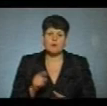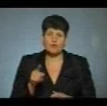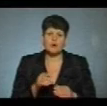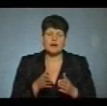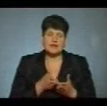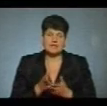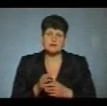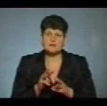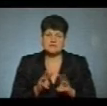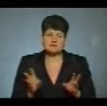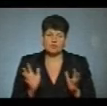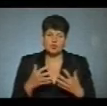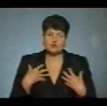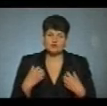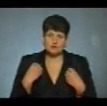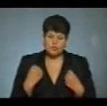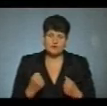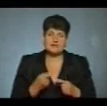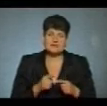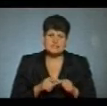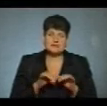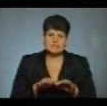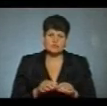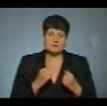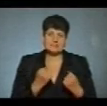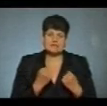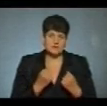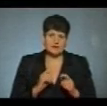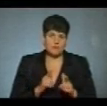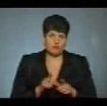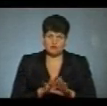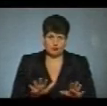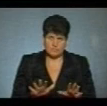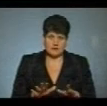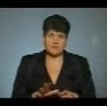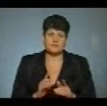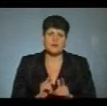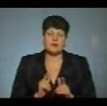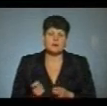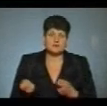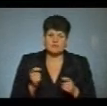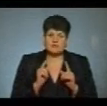Міністерства охорони здоров'я такі засоби захисту не поступали точно. Поступали сертифіковані засоби захисту, маски,